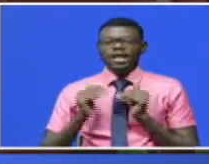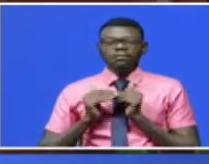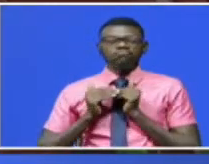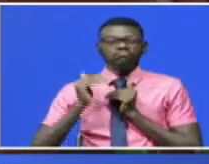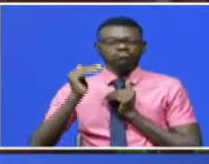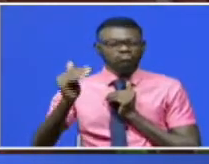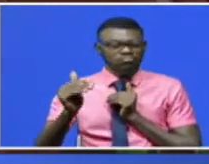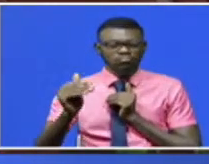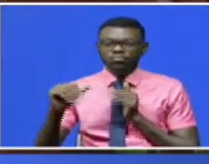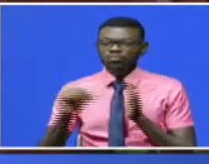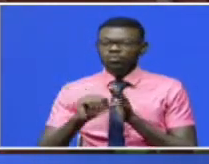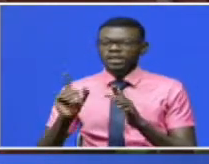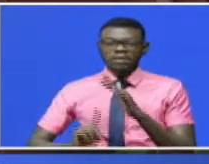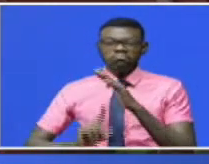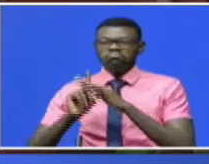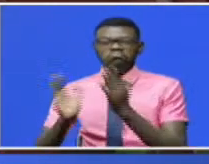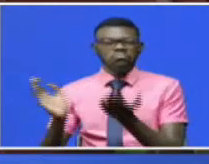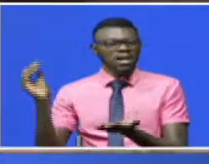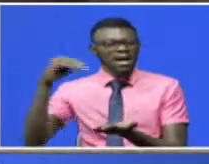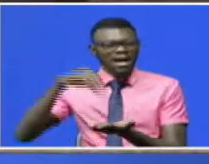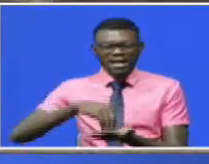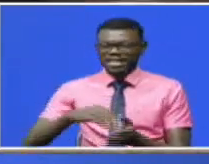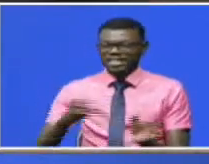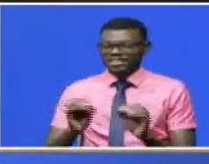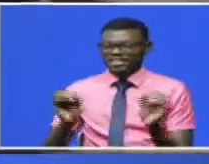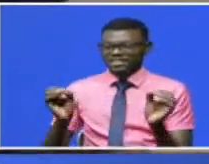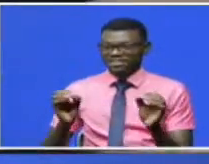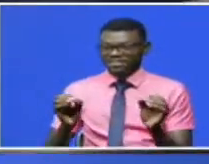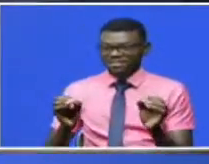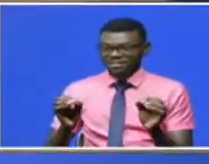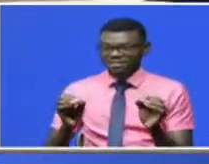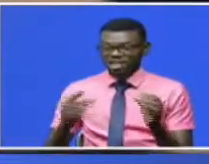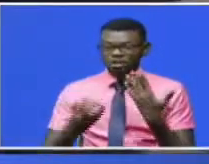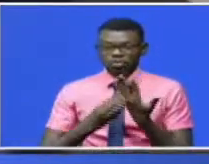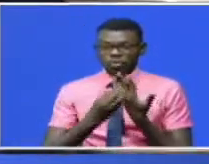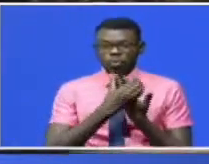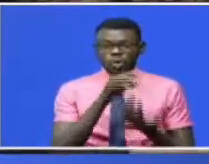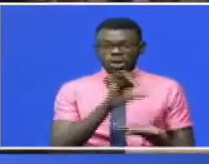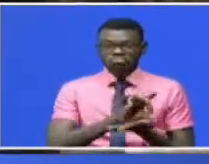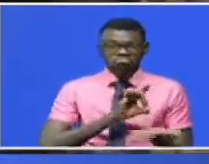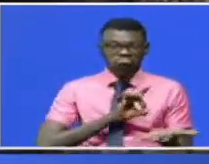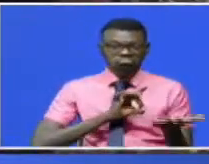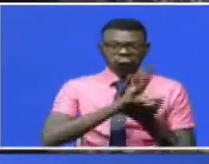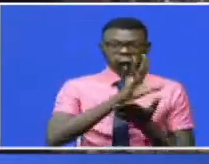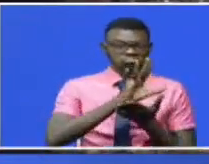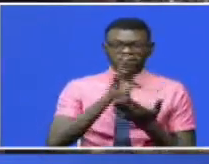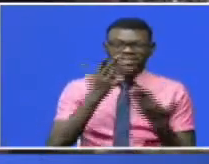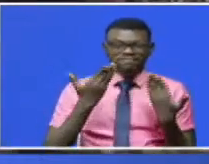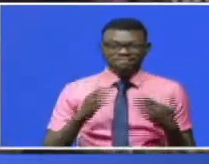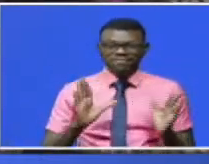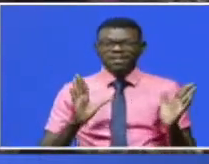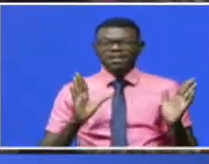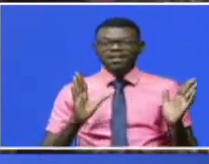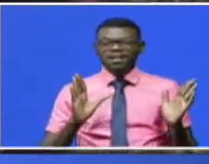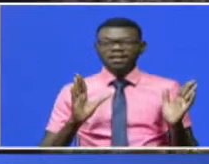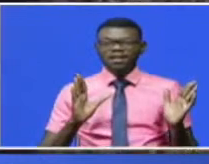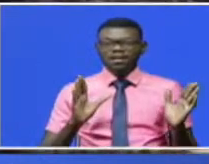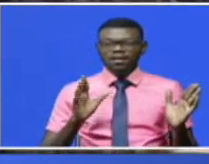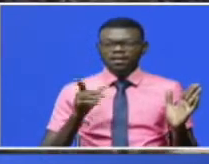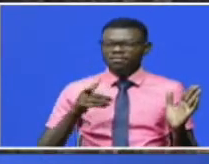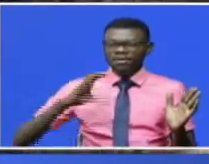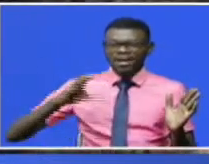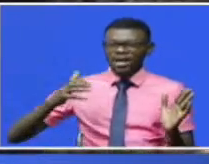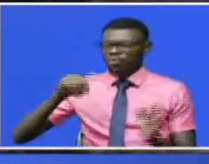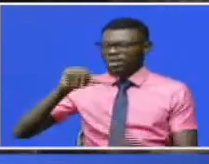other time we face a similar situation. Kung'atuliwa kwa Mike Sonko kama gavana wa Nairobi kulitosa kaunti, mji mkuu wa